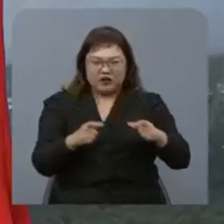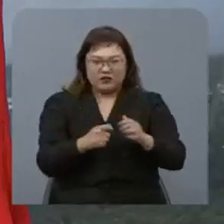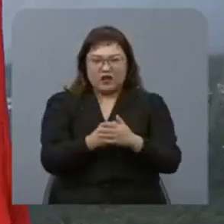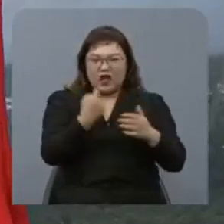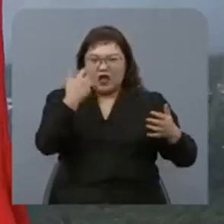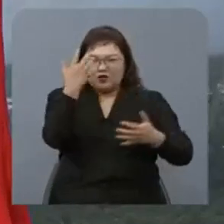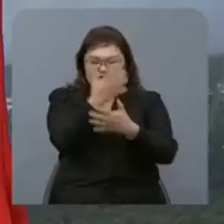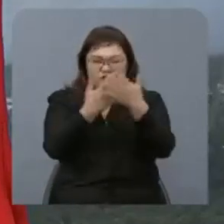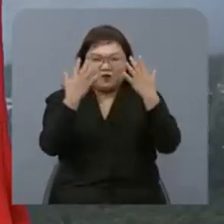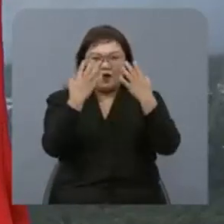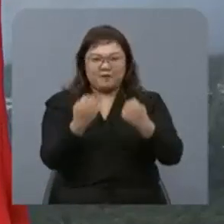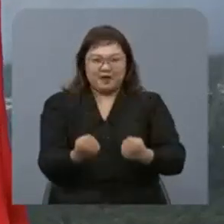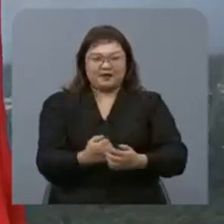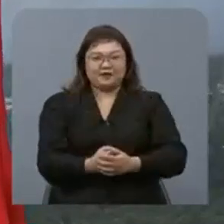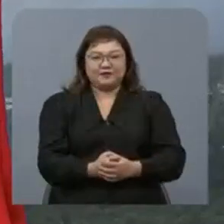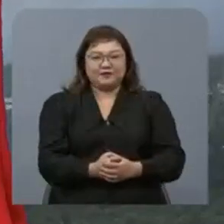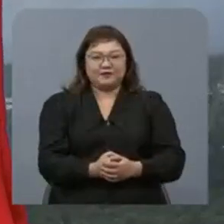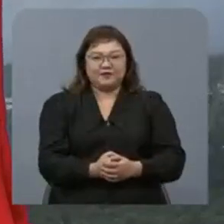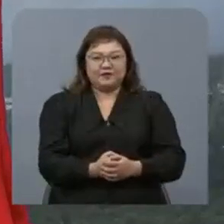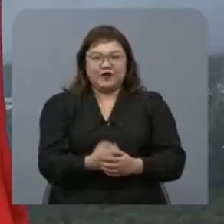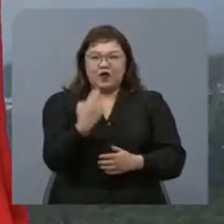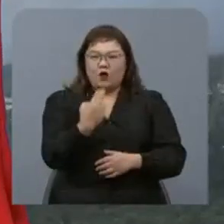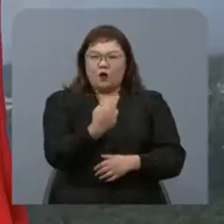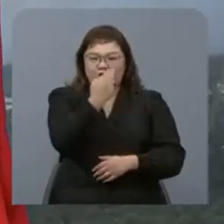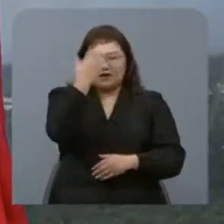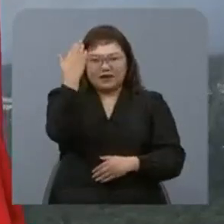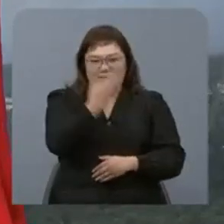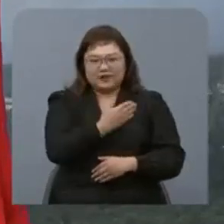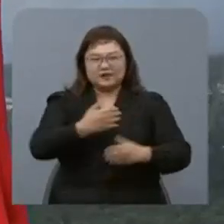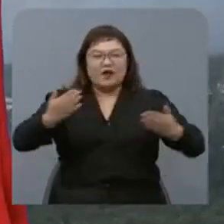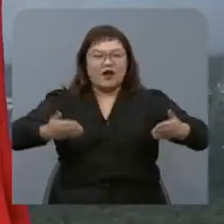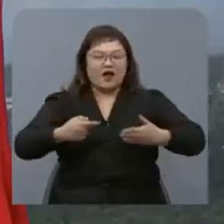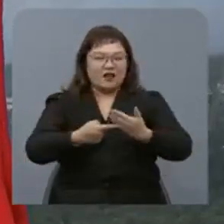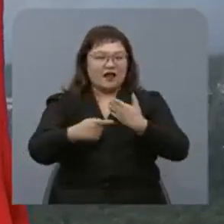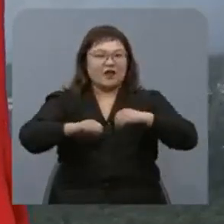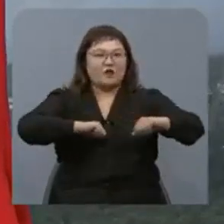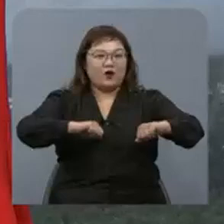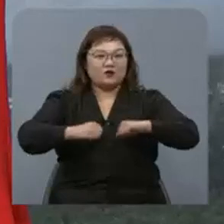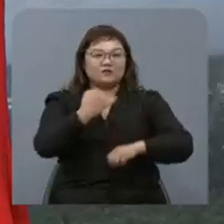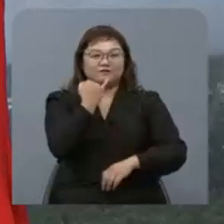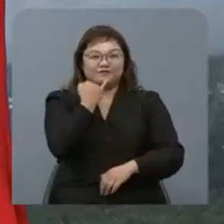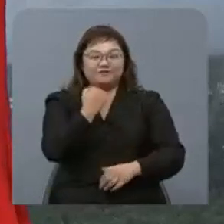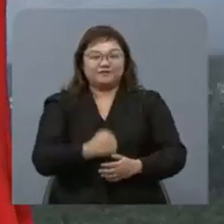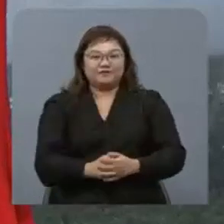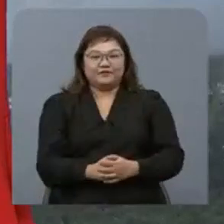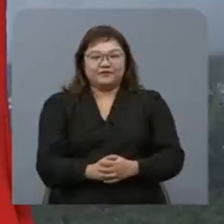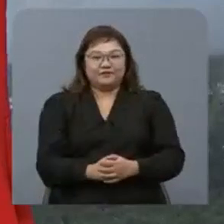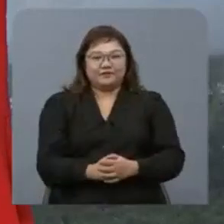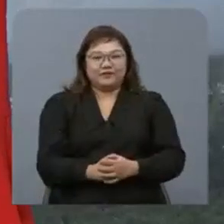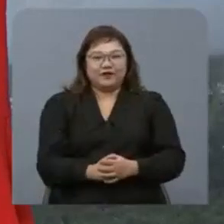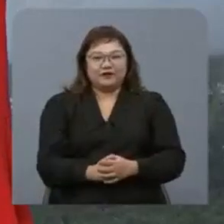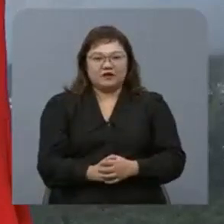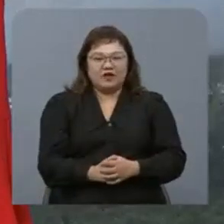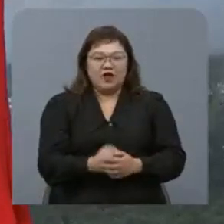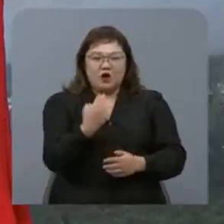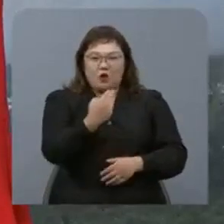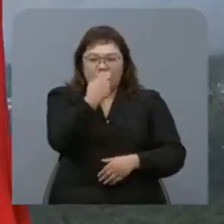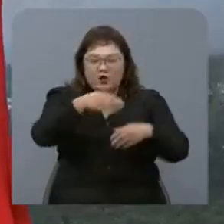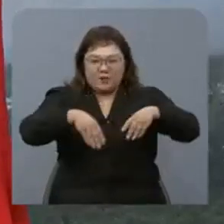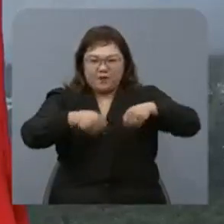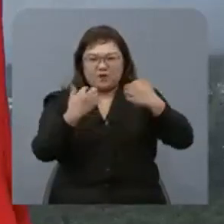모두 구름만 많이 지나겠는데요 공기도 깨끗해서 가을 나들이 즐기시기 좋겠습니다 다만 대디는 건조하니까요